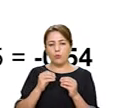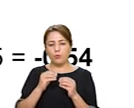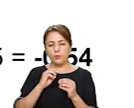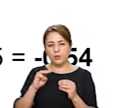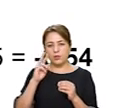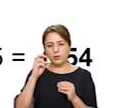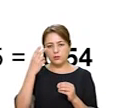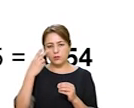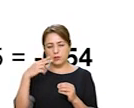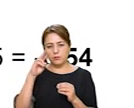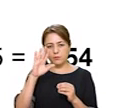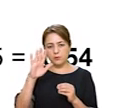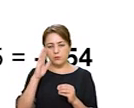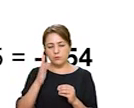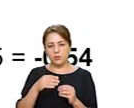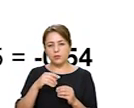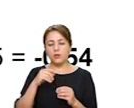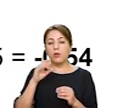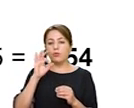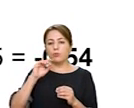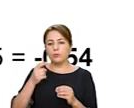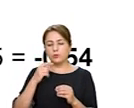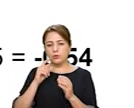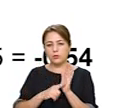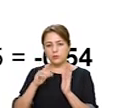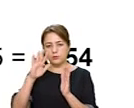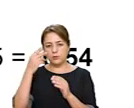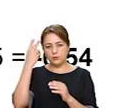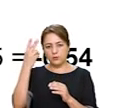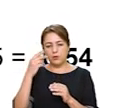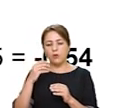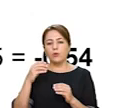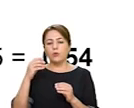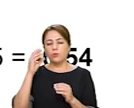0.10.225. Ayirdik 0.175 ning kvadrati